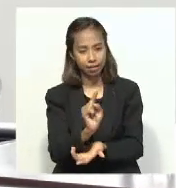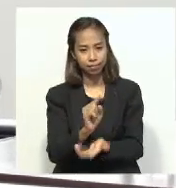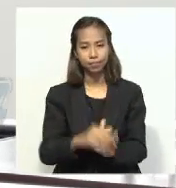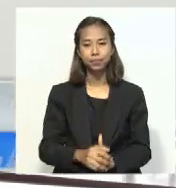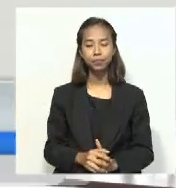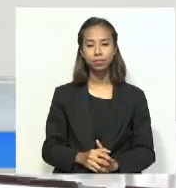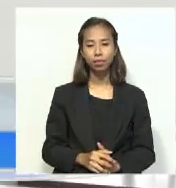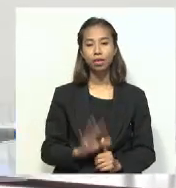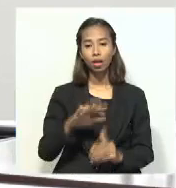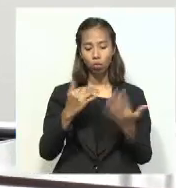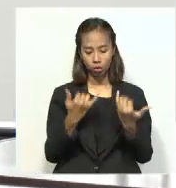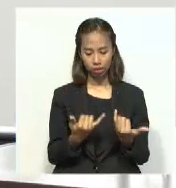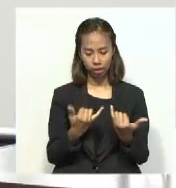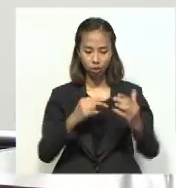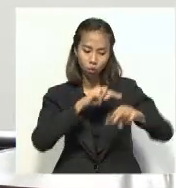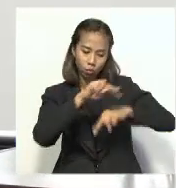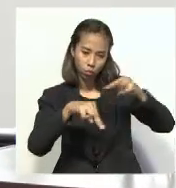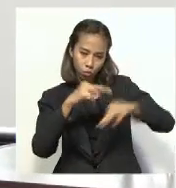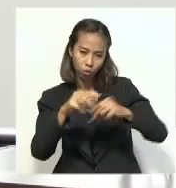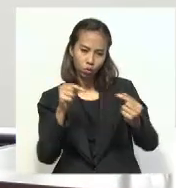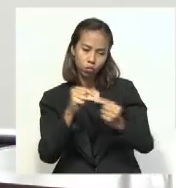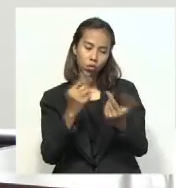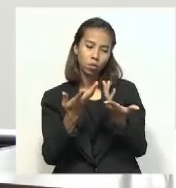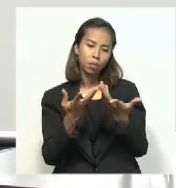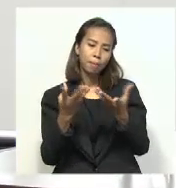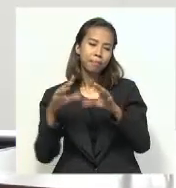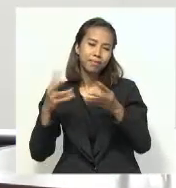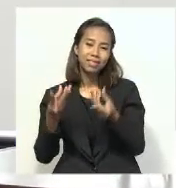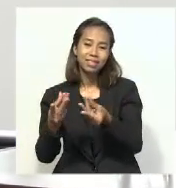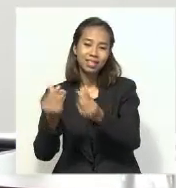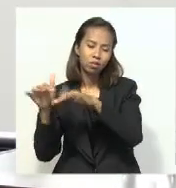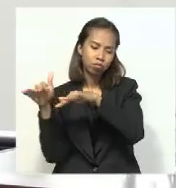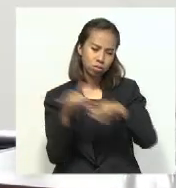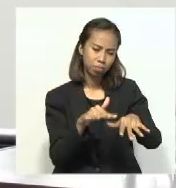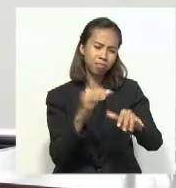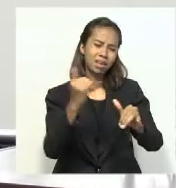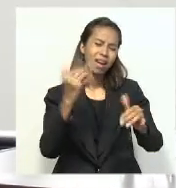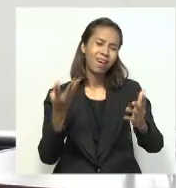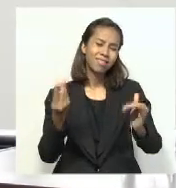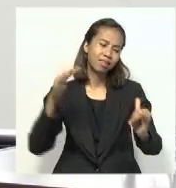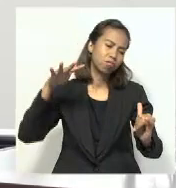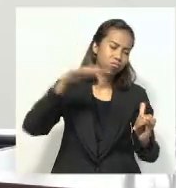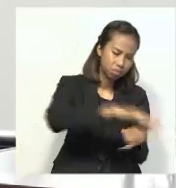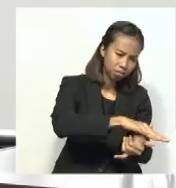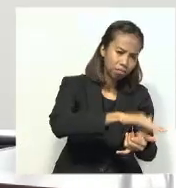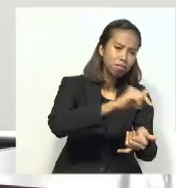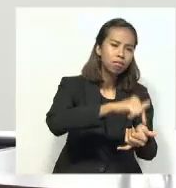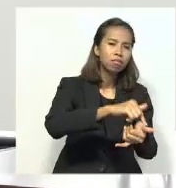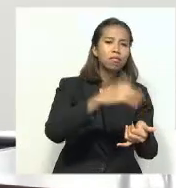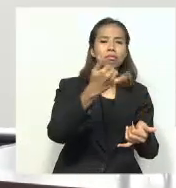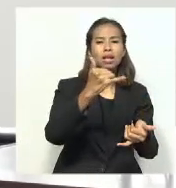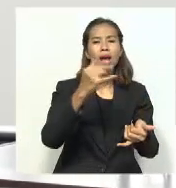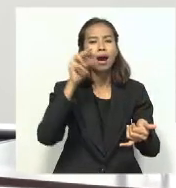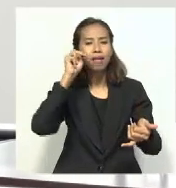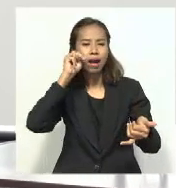เนี่ยตั้งแต่วันนี้เราจะค้นหาทั้งผู้ที่ถูกดินถล่มอาจจะถูกอยู่ในดินถล่มกับผู้ที่อาจจะถู